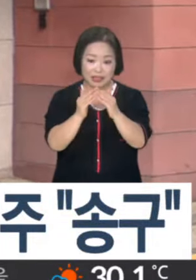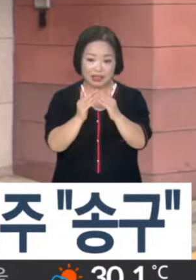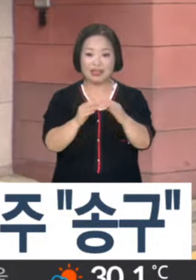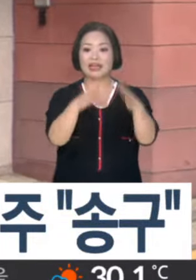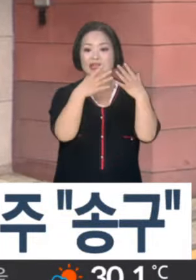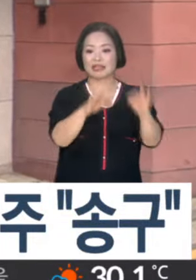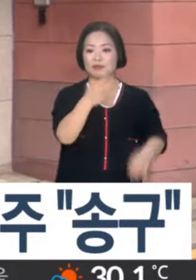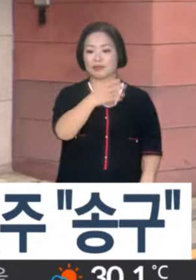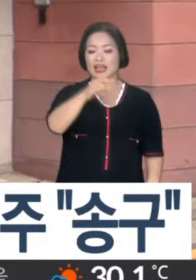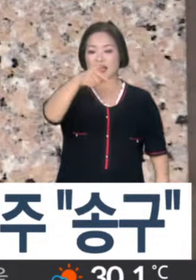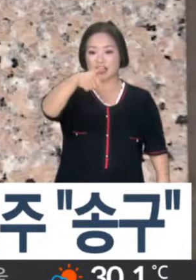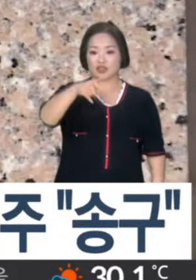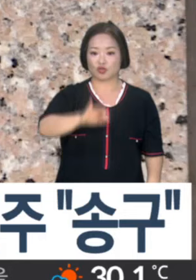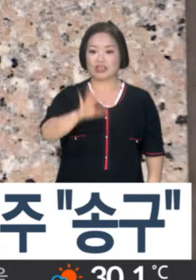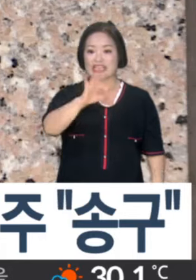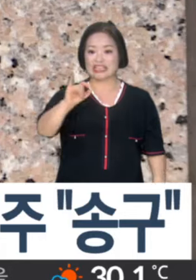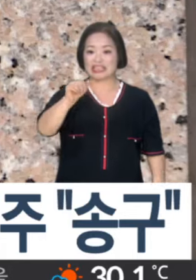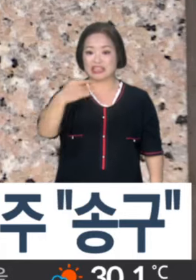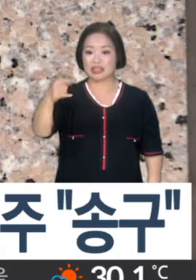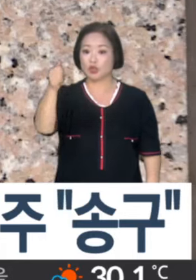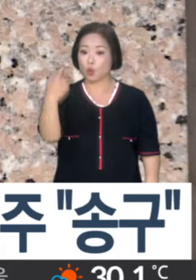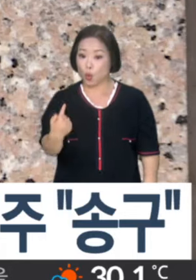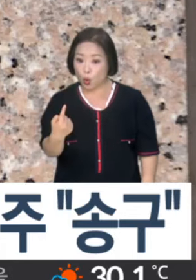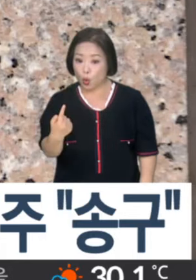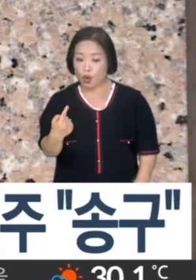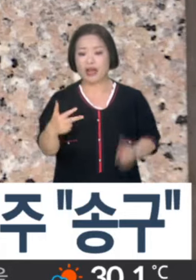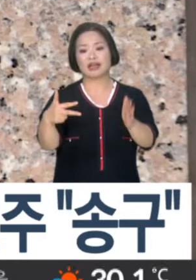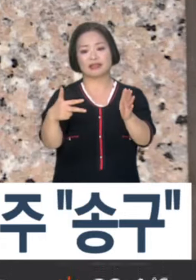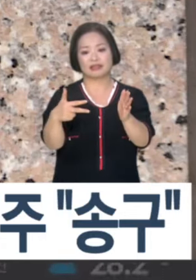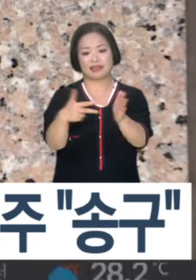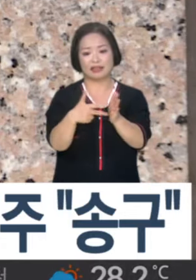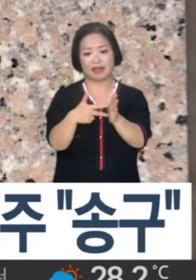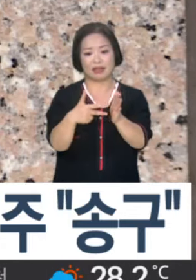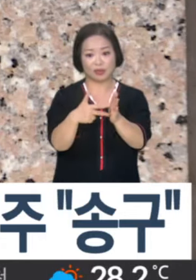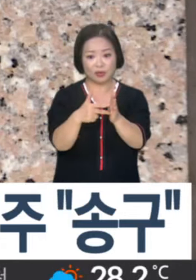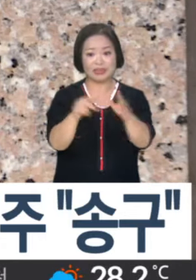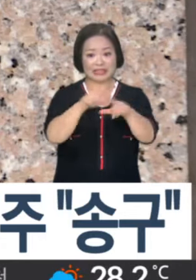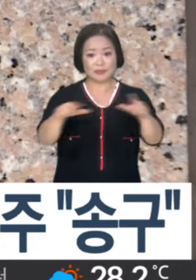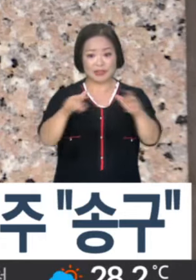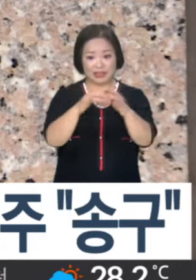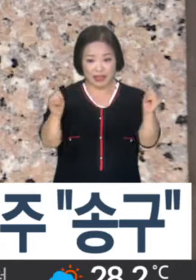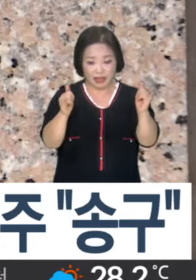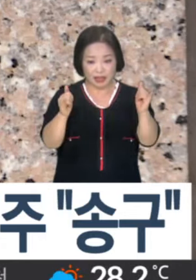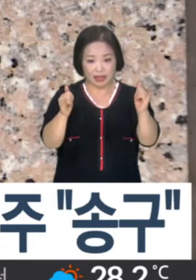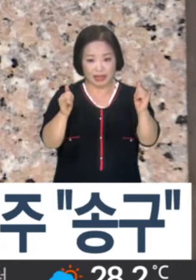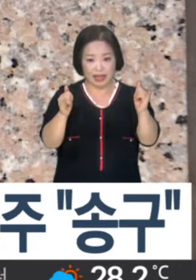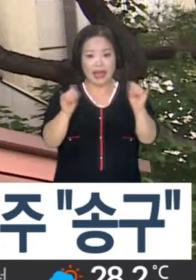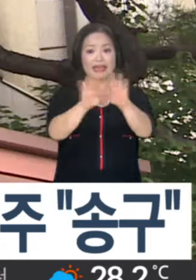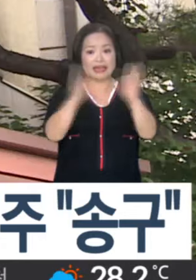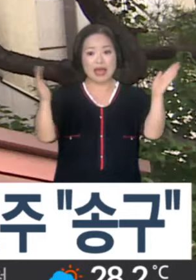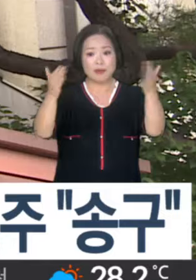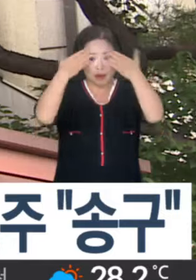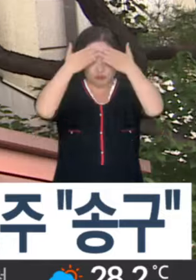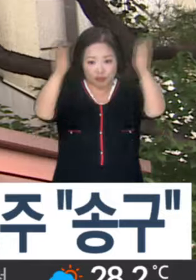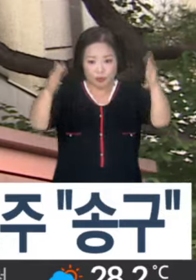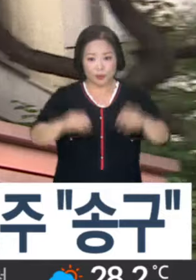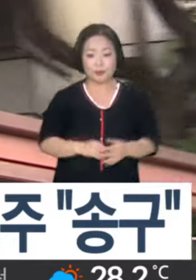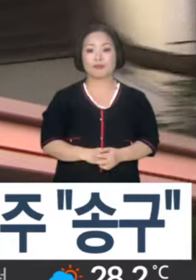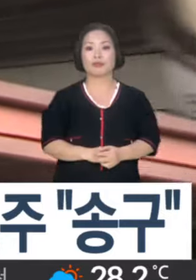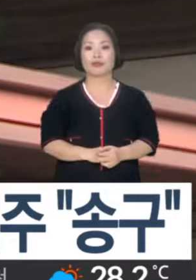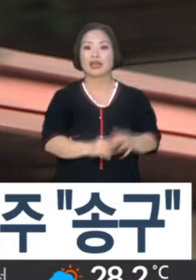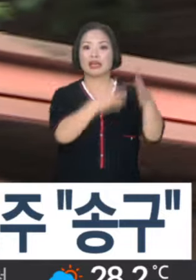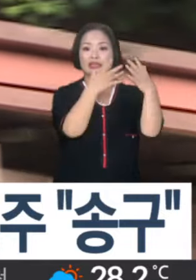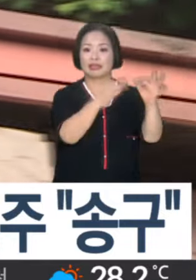김대중 이희호 기념관으로 재단장 도에서 시민들에게 무료로 개방될 전망입니다 김전